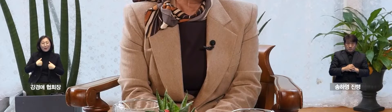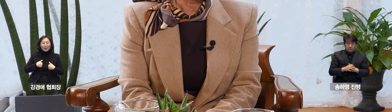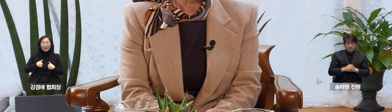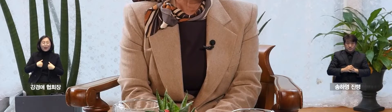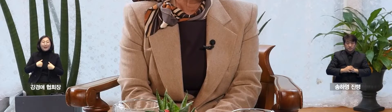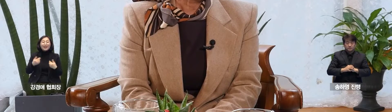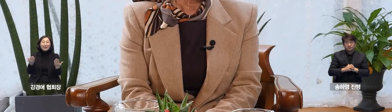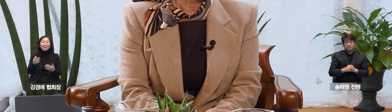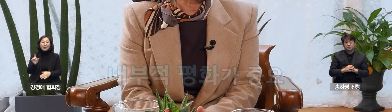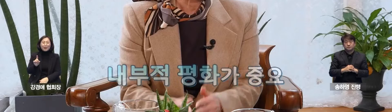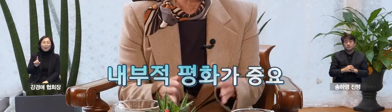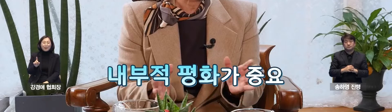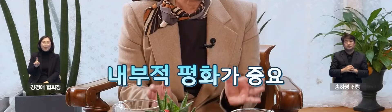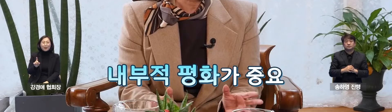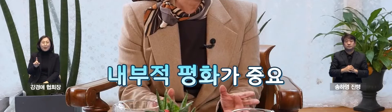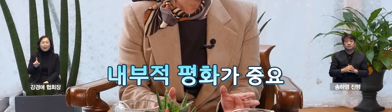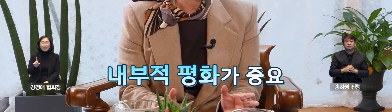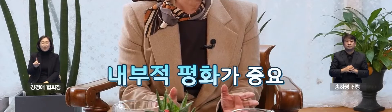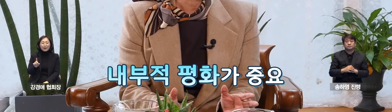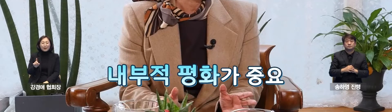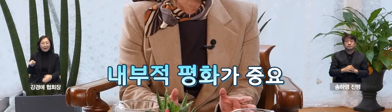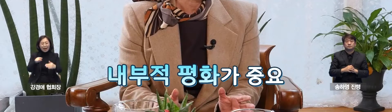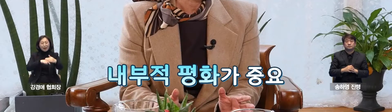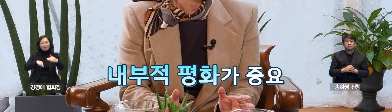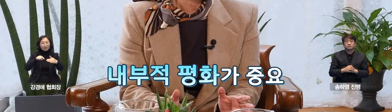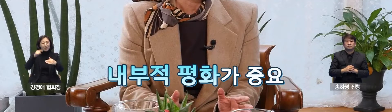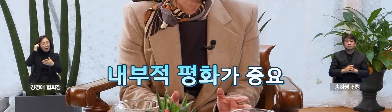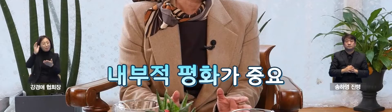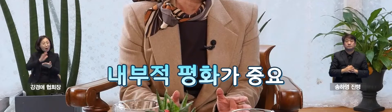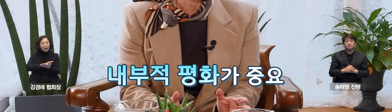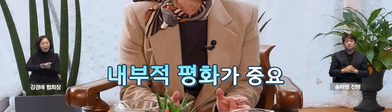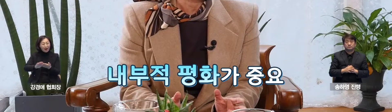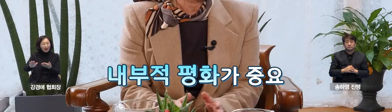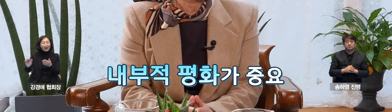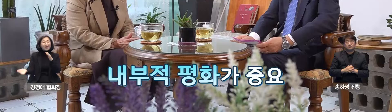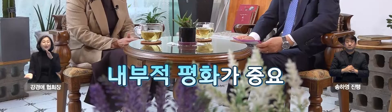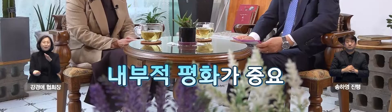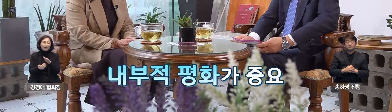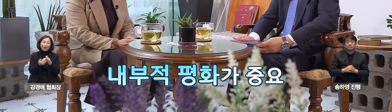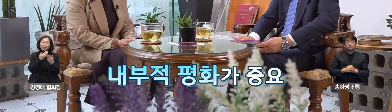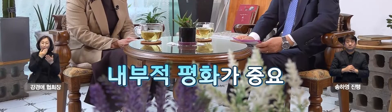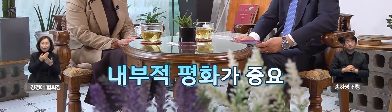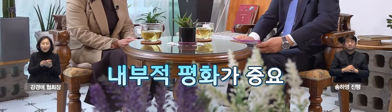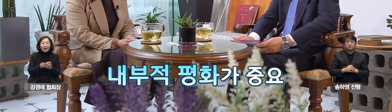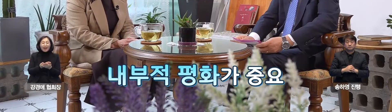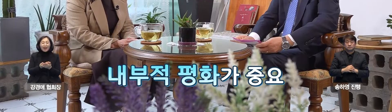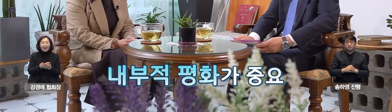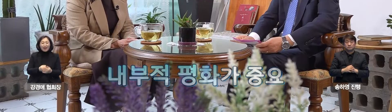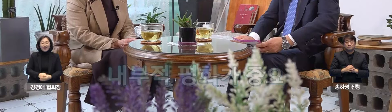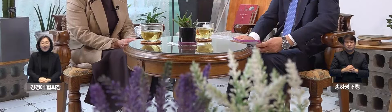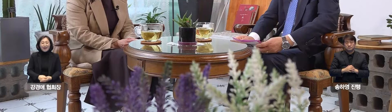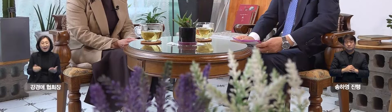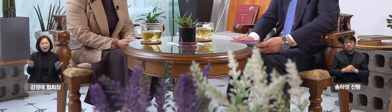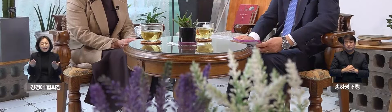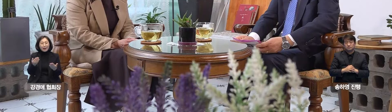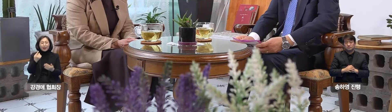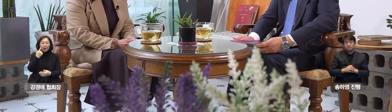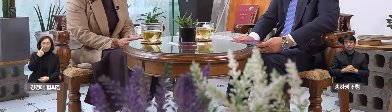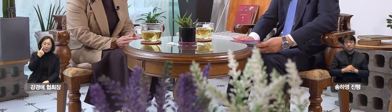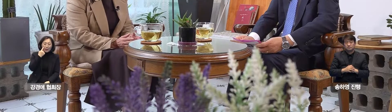그러니까 사실 내부적으로 평화를 이루어지는 게 가장 좋잖아요. 그렇죠. 사실 일을 몇 번 해보다